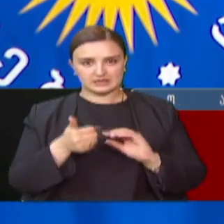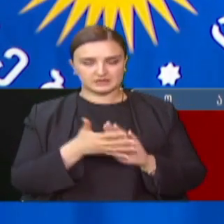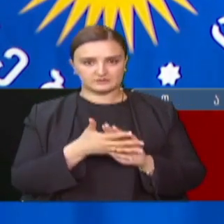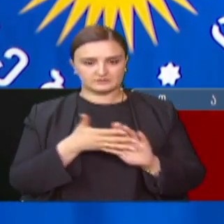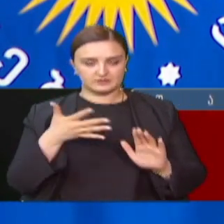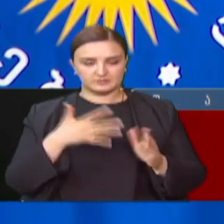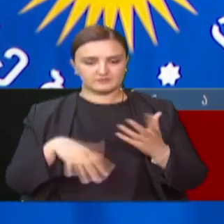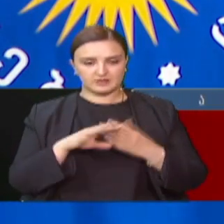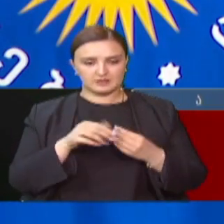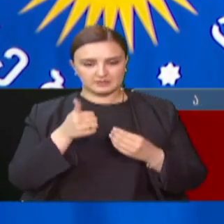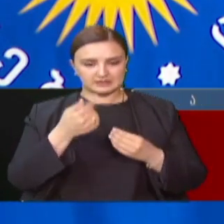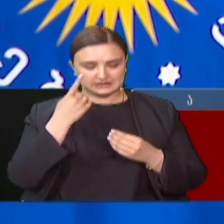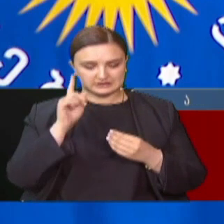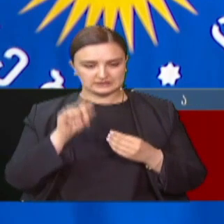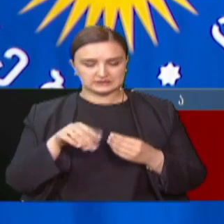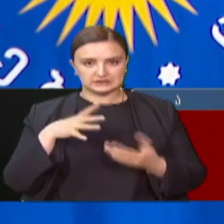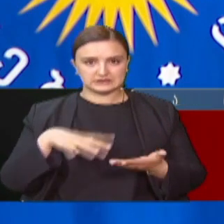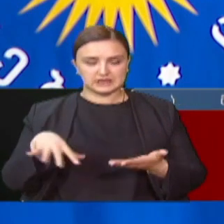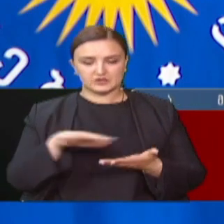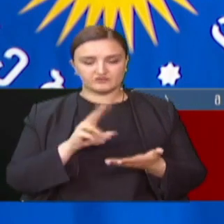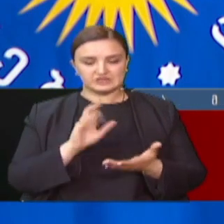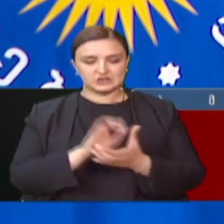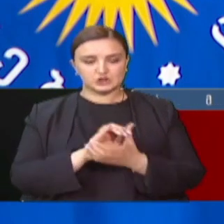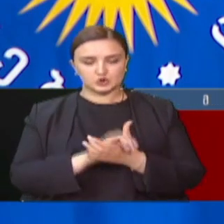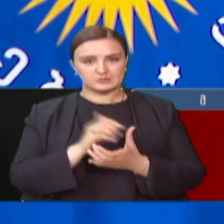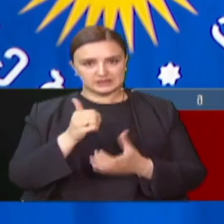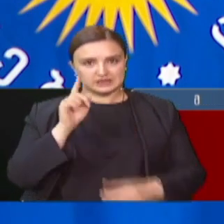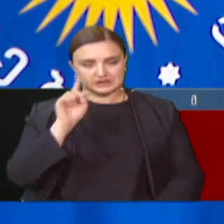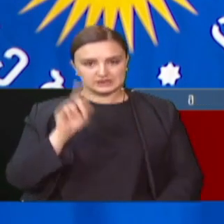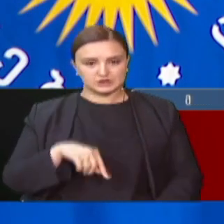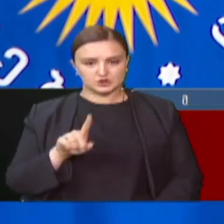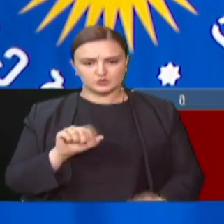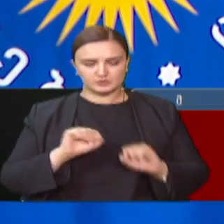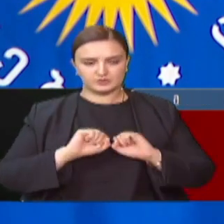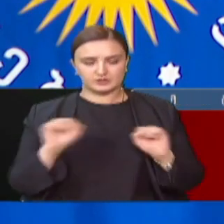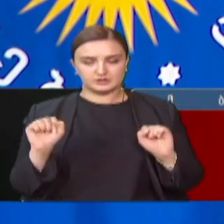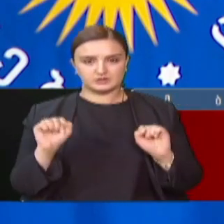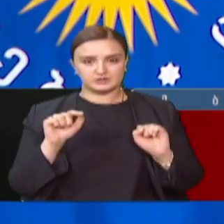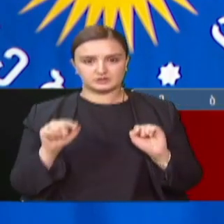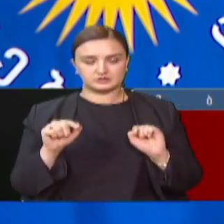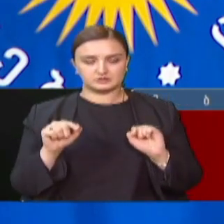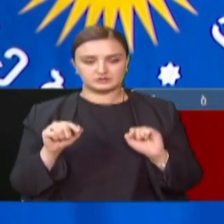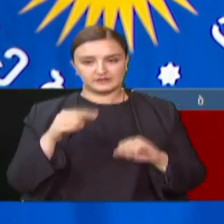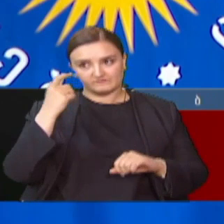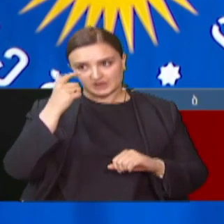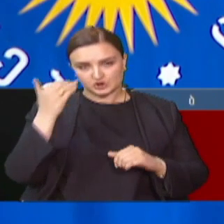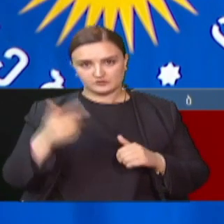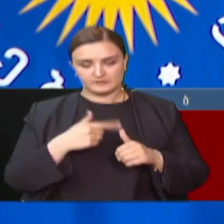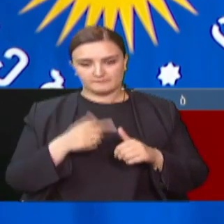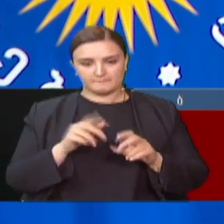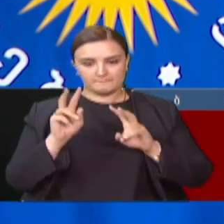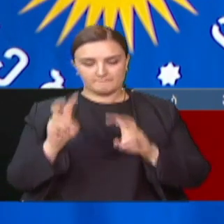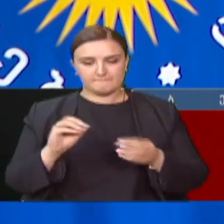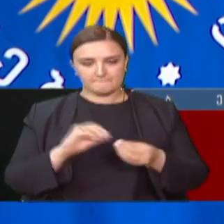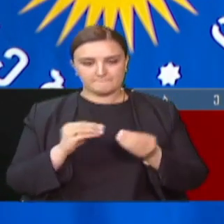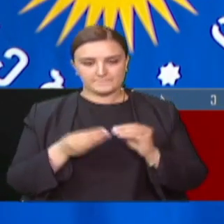ყველა კარგად იცის საქართველოში, ანუ ვინც საქართველოს იცნობს, ყველა კარგად იცის, რომ არ შეიძლება შენ ბიზნესმენი უწოდო პრობლემა